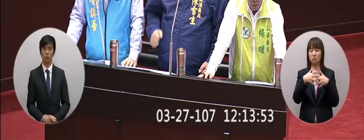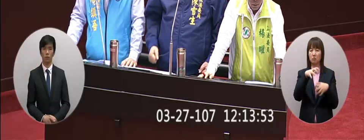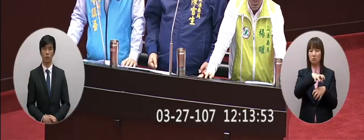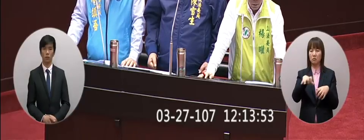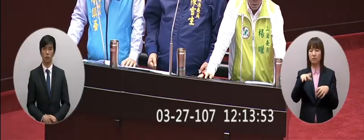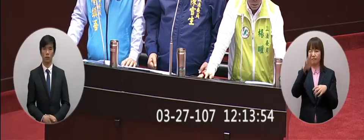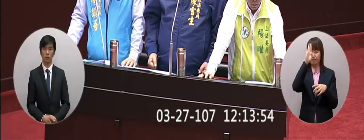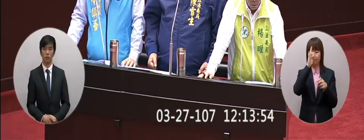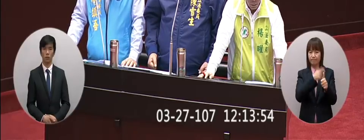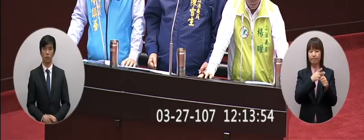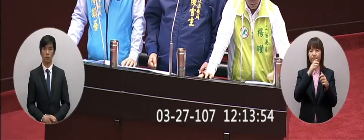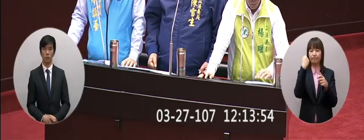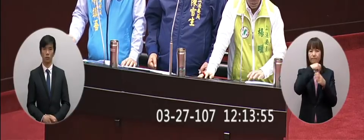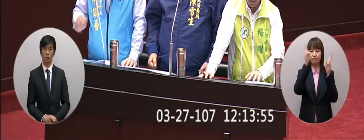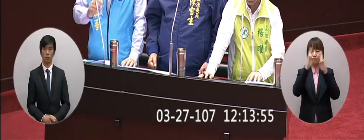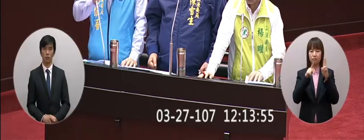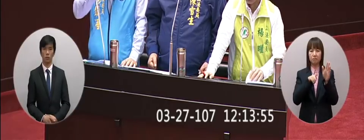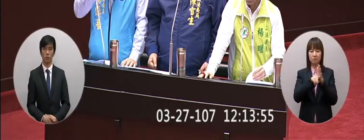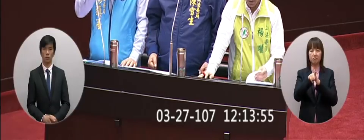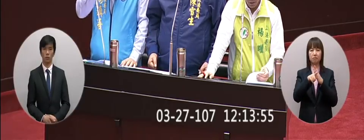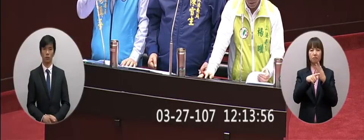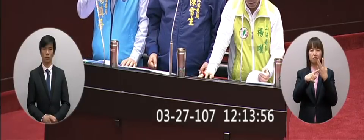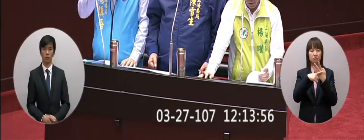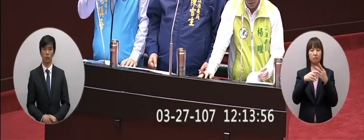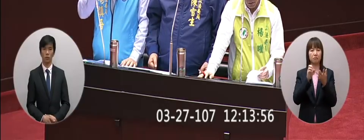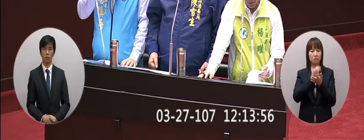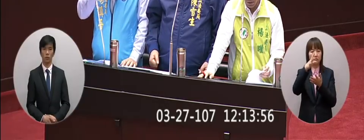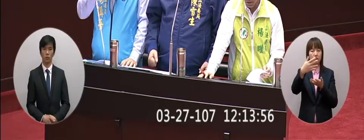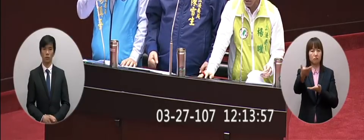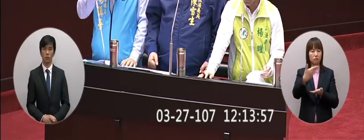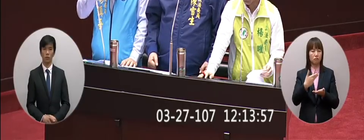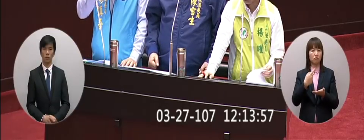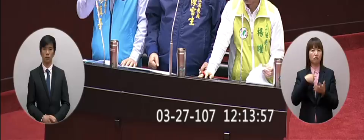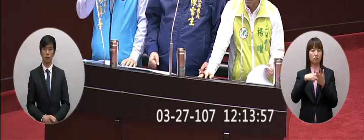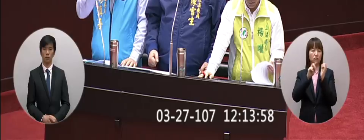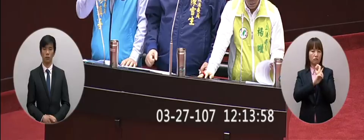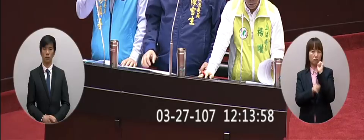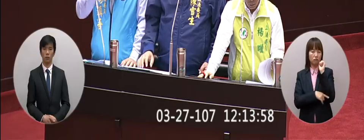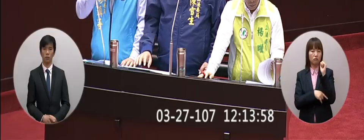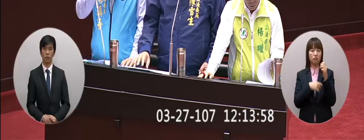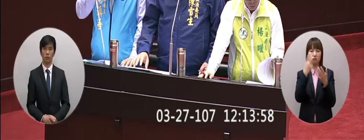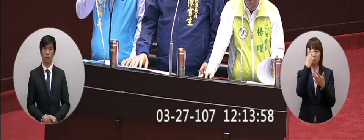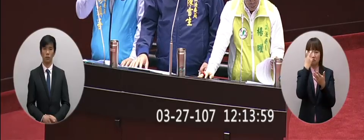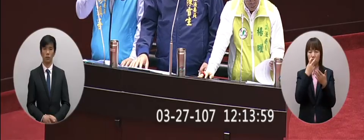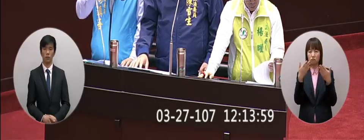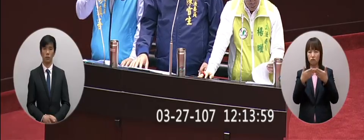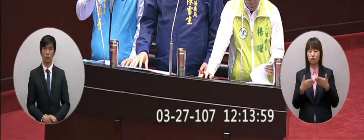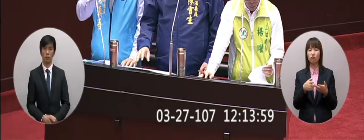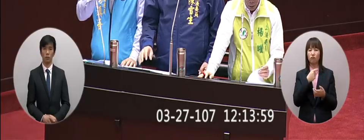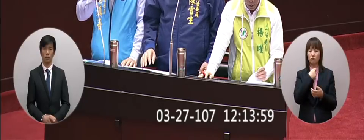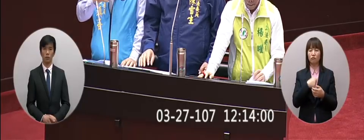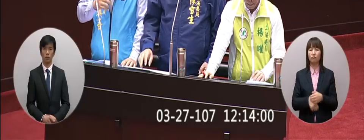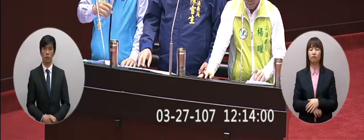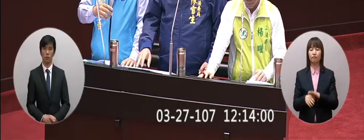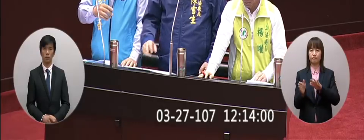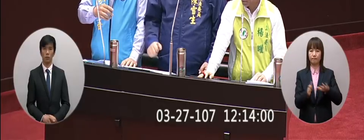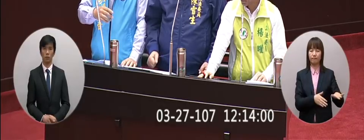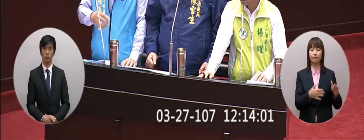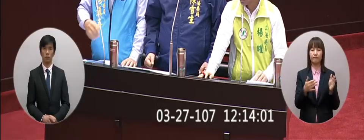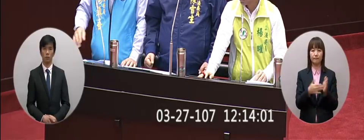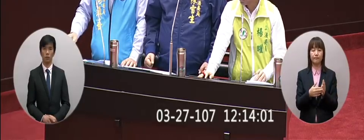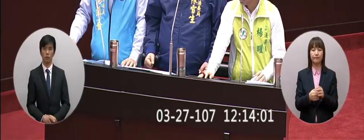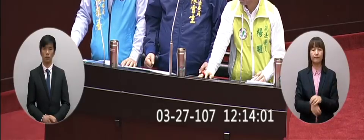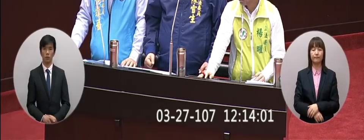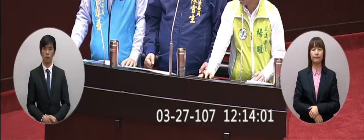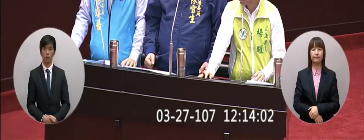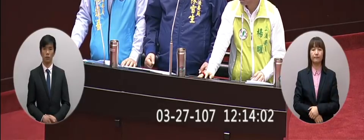不是请台电呐、啊、做个专业的报告，能够送给我们立法院？好吧，让我们来参考哈。那么另外这里面要讲